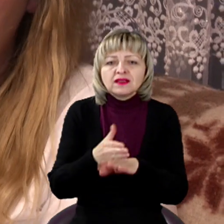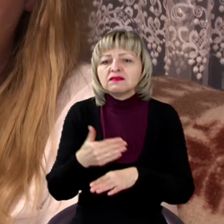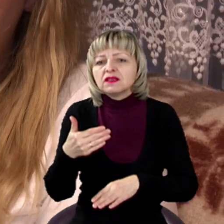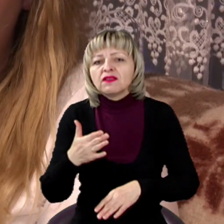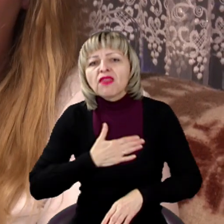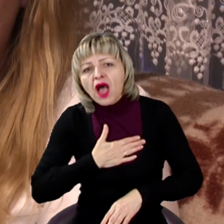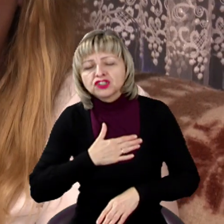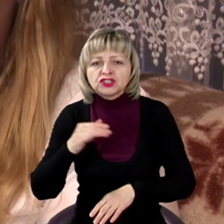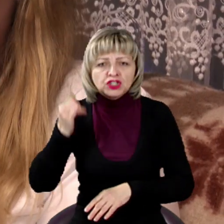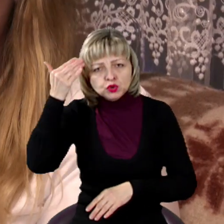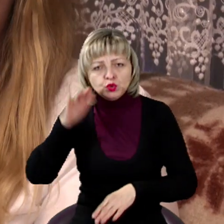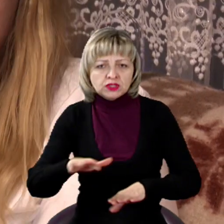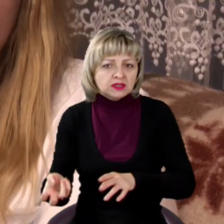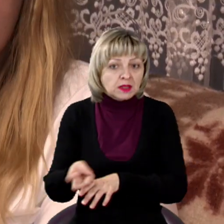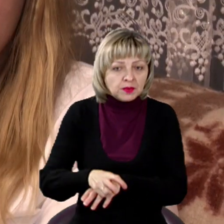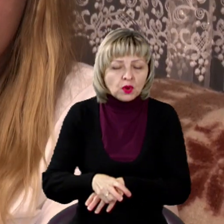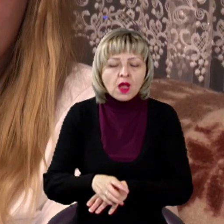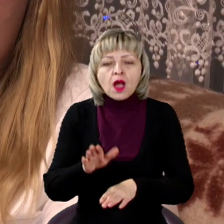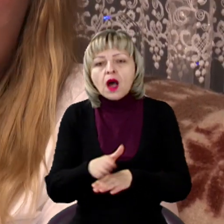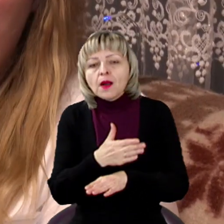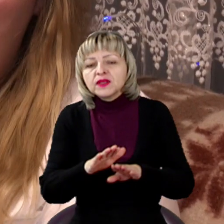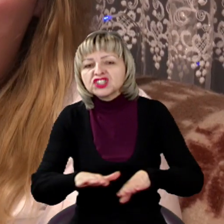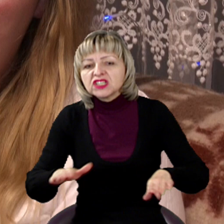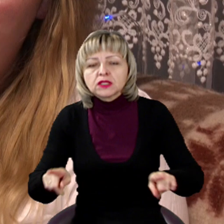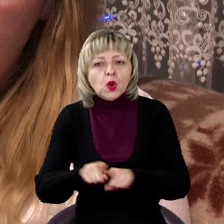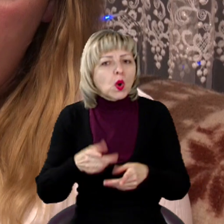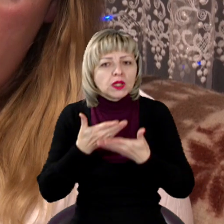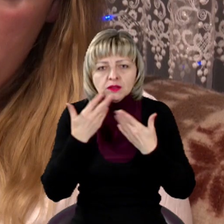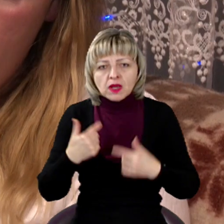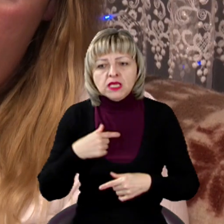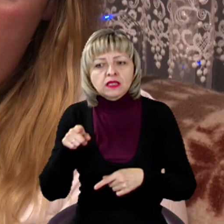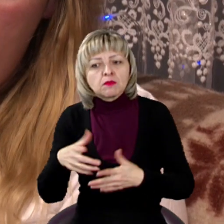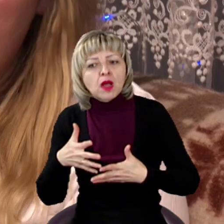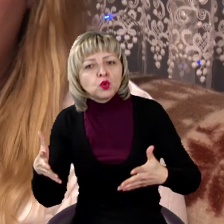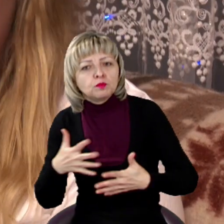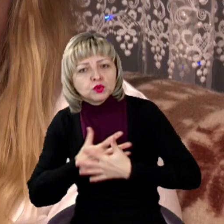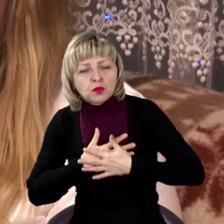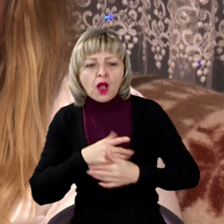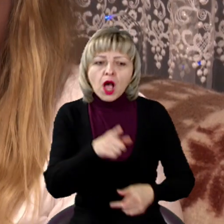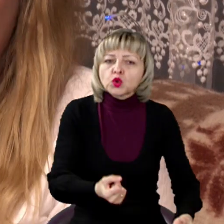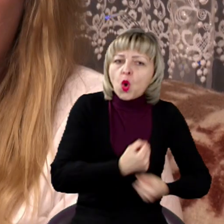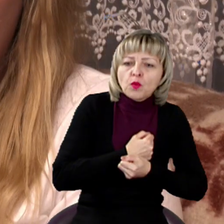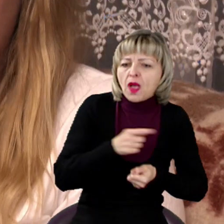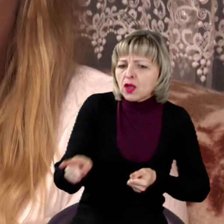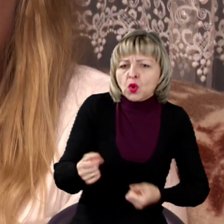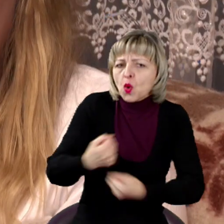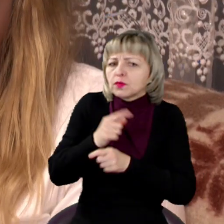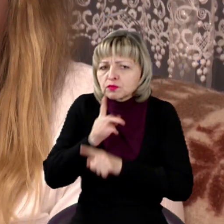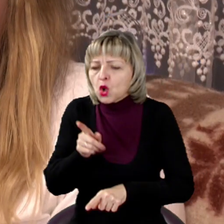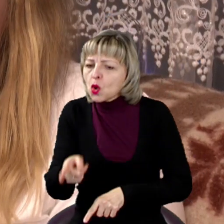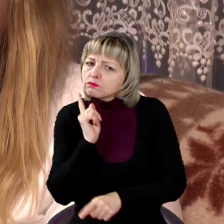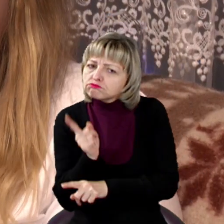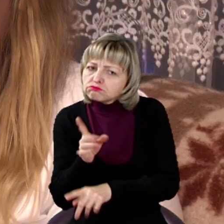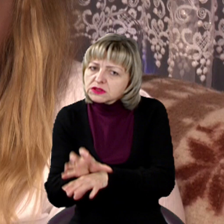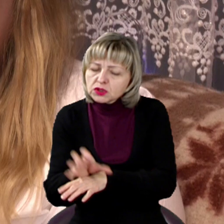приходять чужі. Ну, але між дітьми в нас нема такого, от, я тебе люблю більше, я тебе обняла, там того не обняла, чи на того насварила,